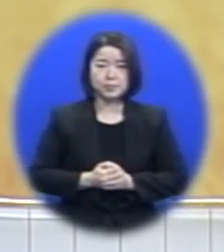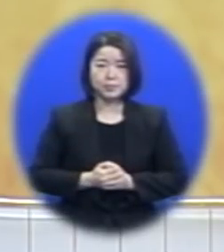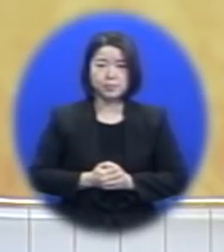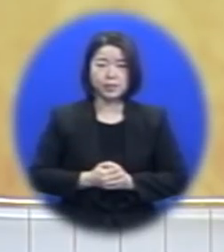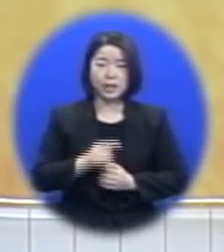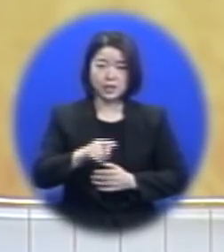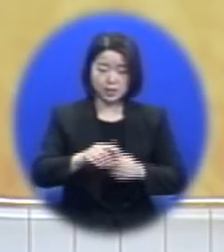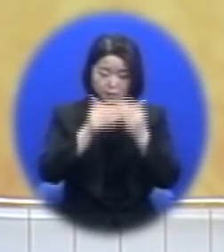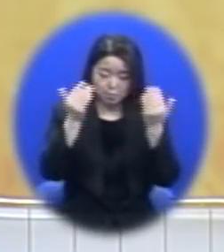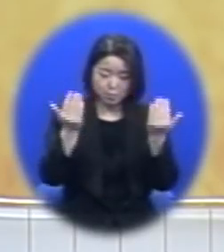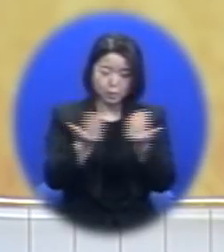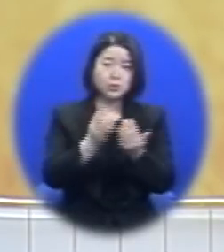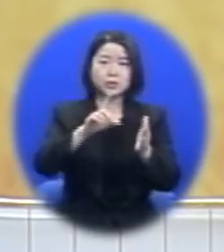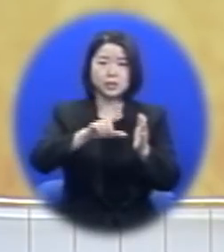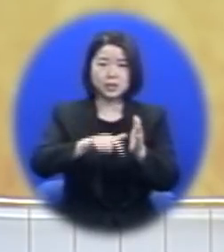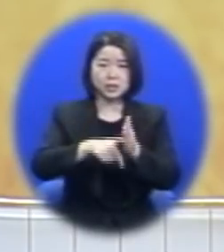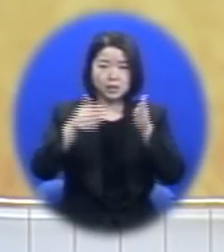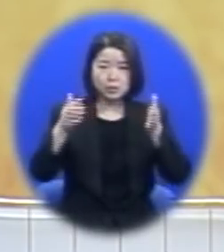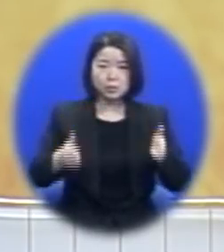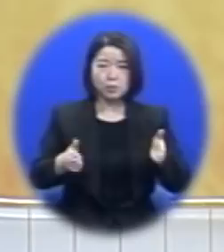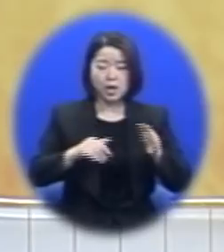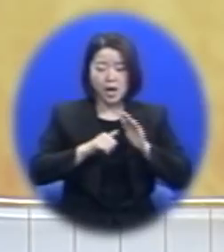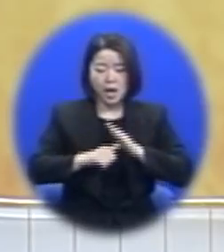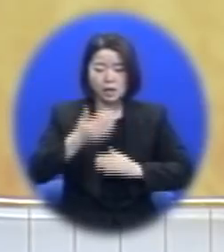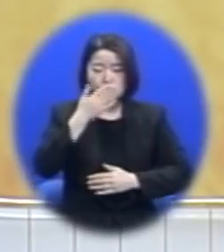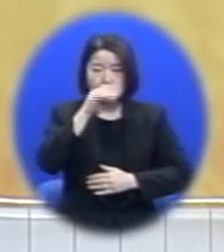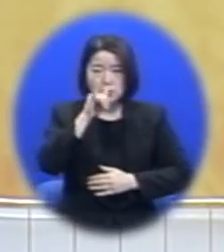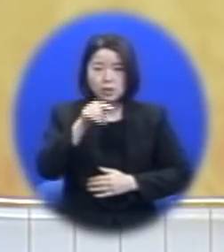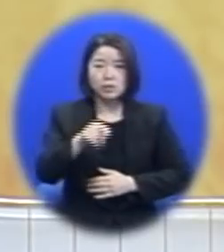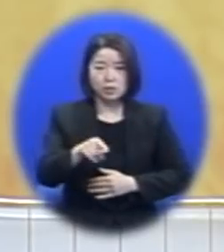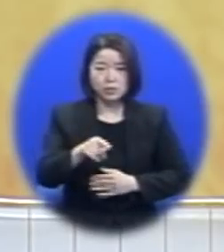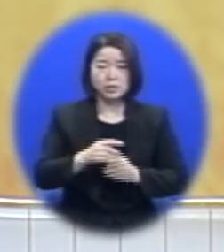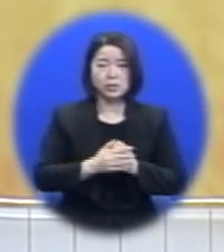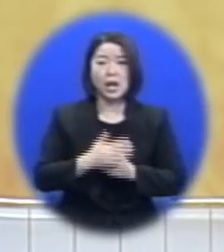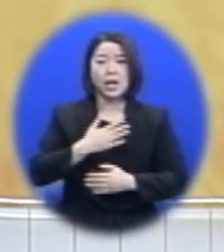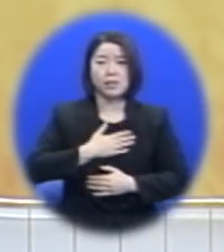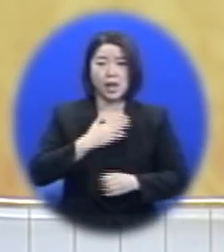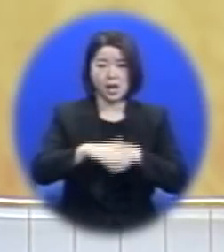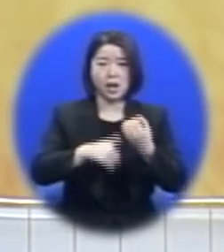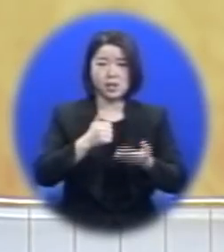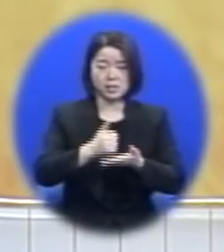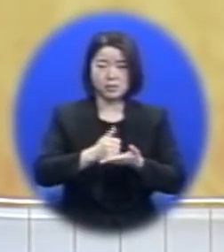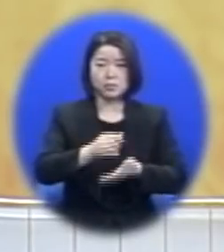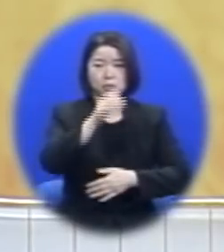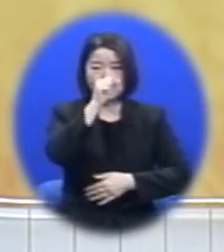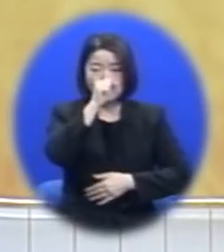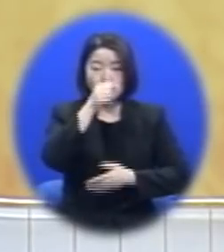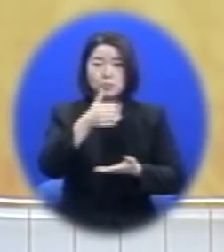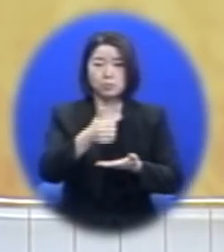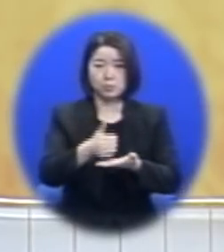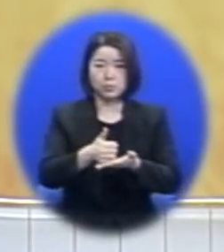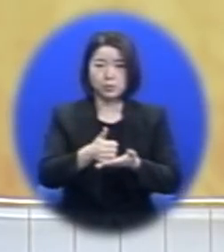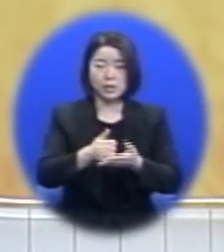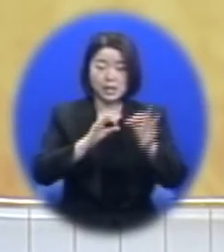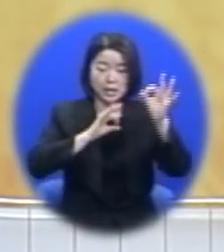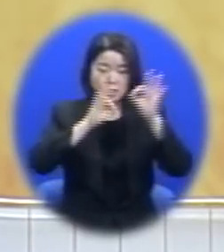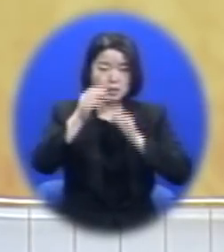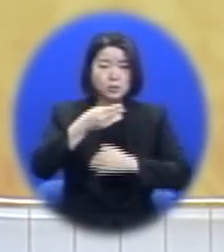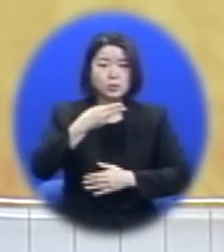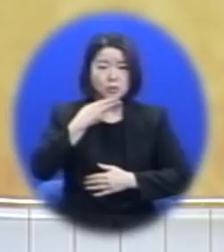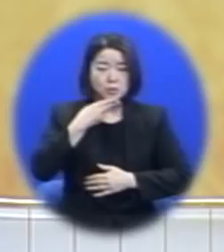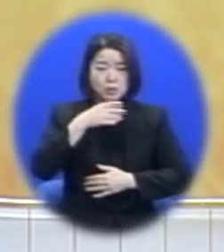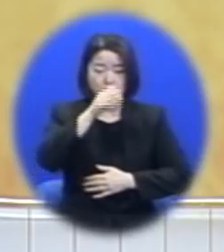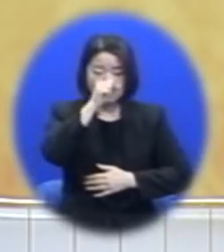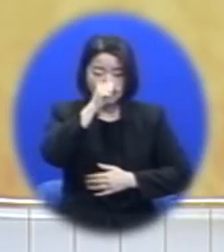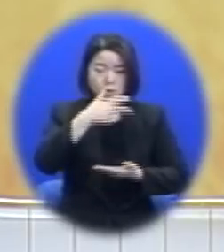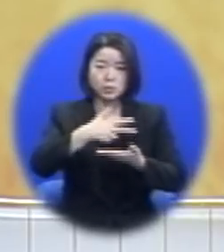이 모든 시간을 지나오면서 버틸 수 있었던 건 나의 하나님은 좋으신 분이시고 실수가 없으신